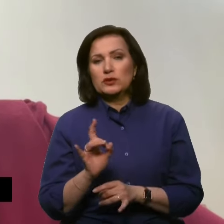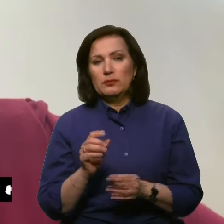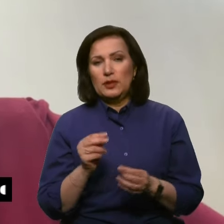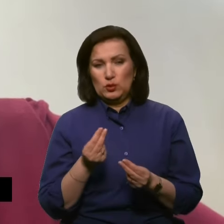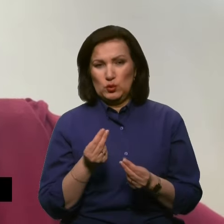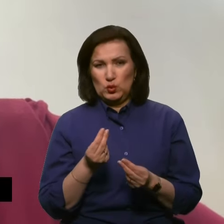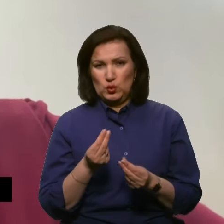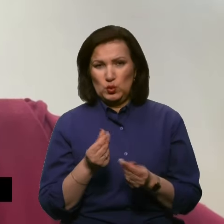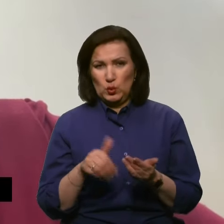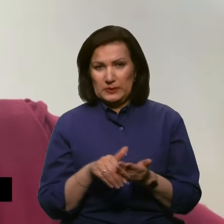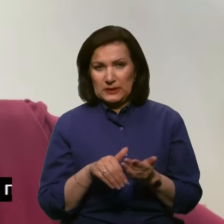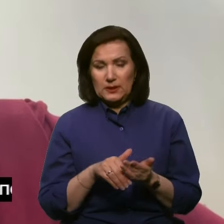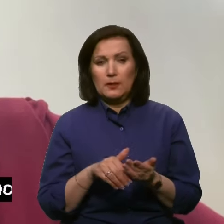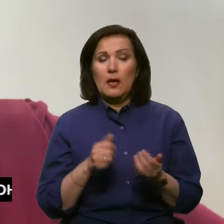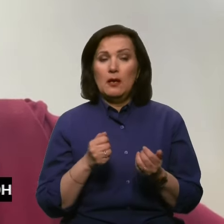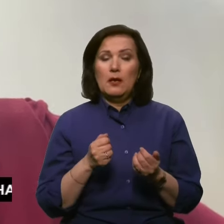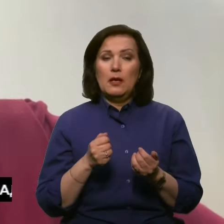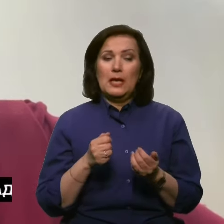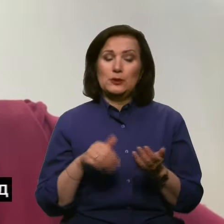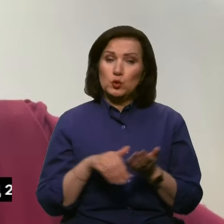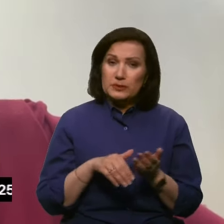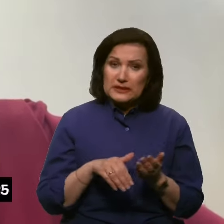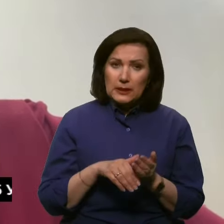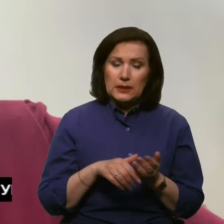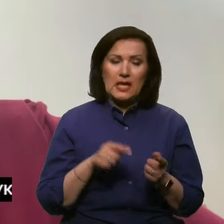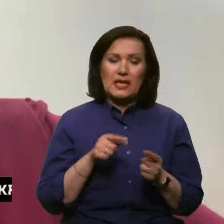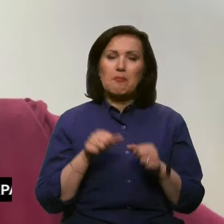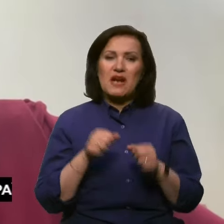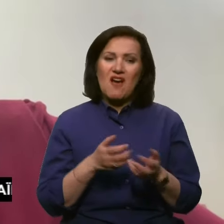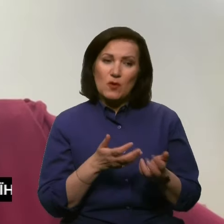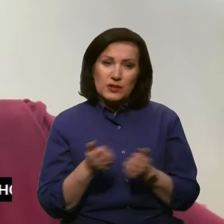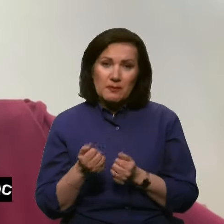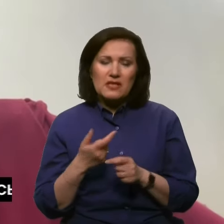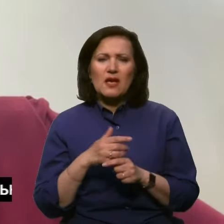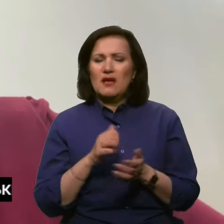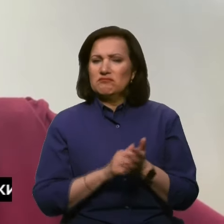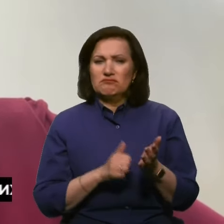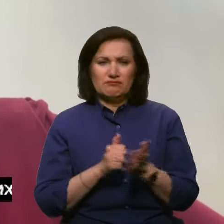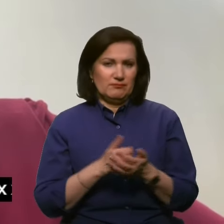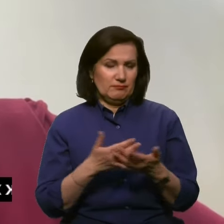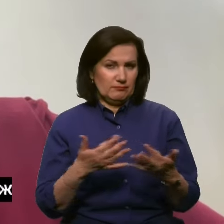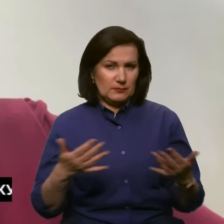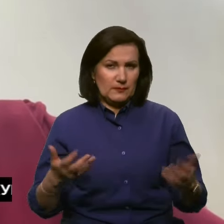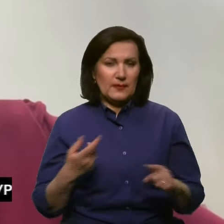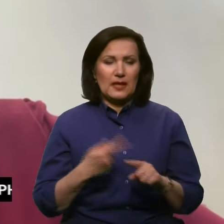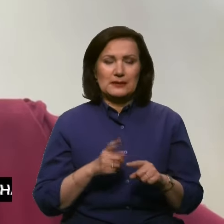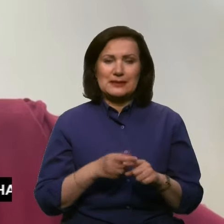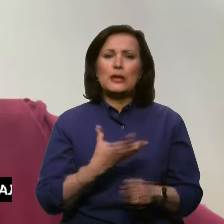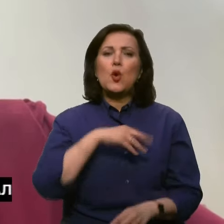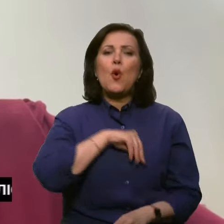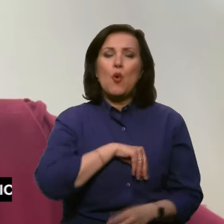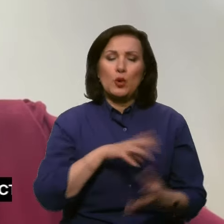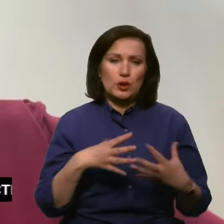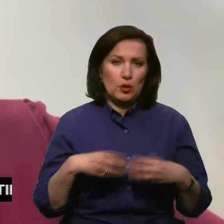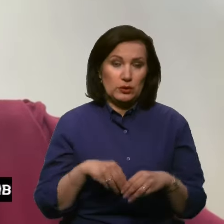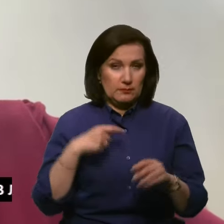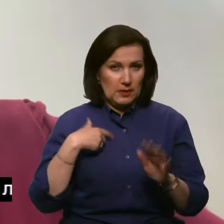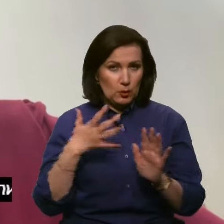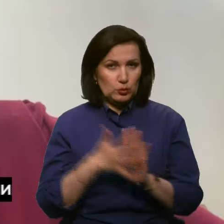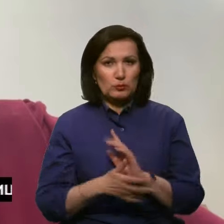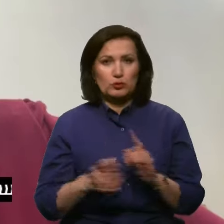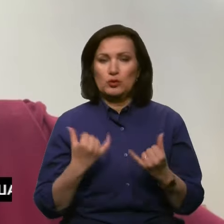субсидій, оскільки субсидії і право на отримання субсидій залежить від багатьох факторів. Передусім, це доходи родини. І ми